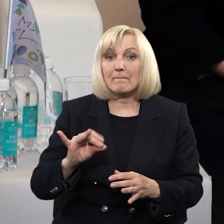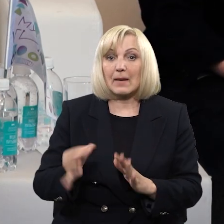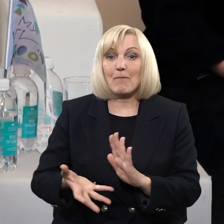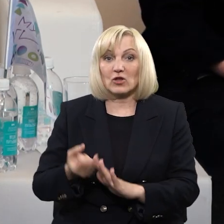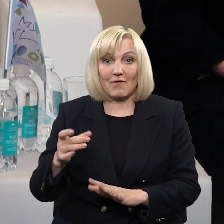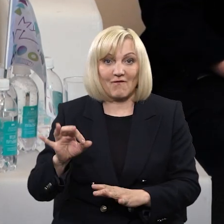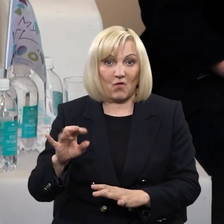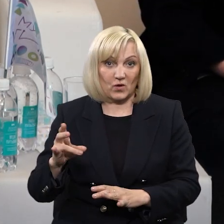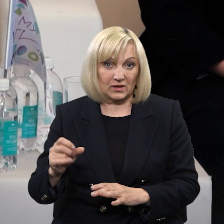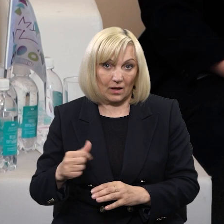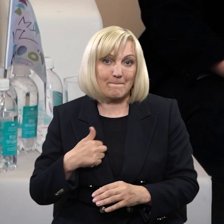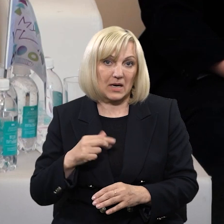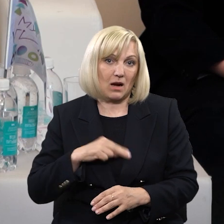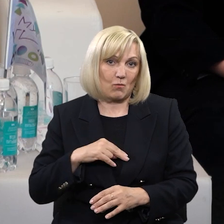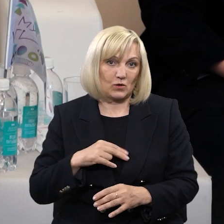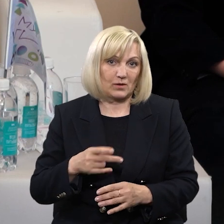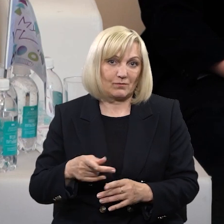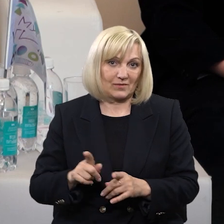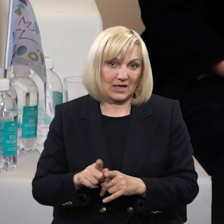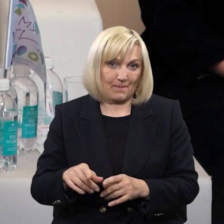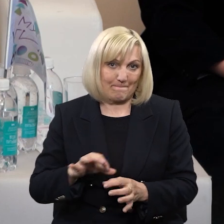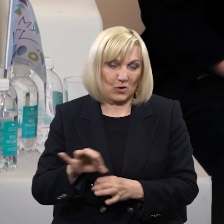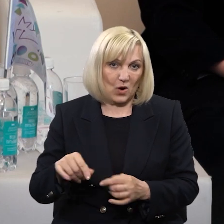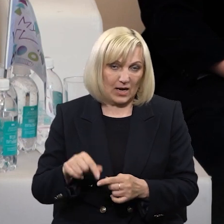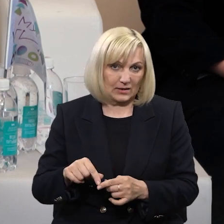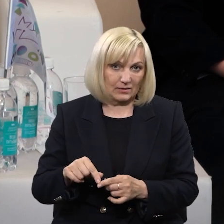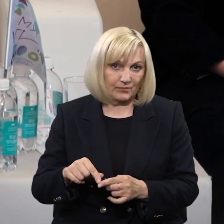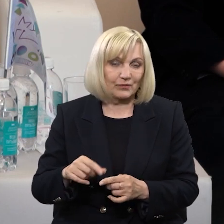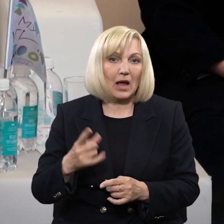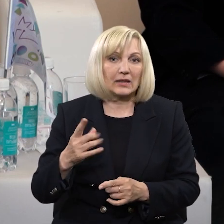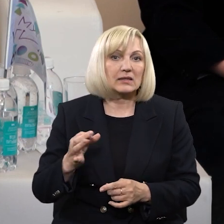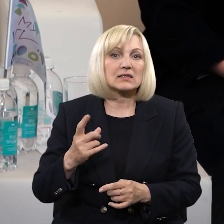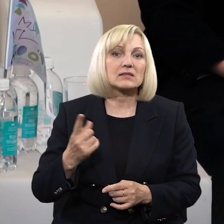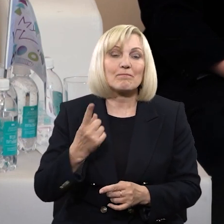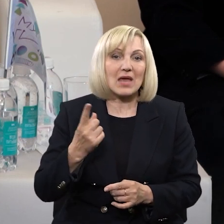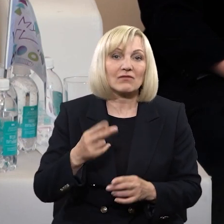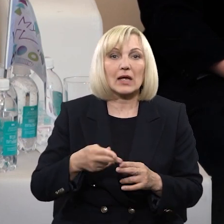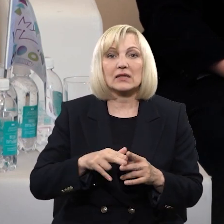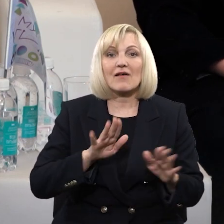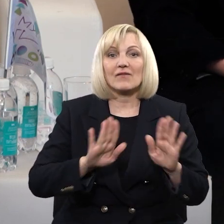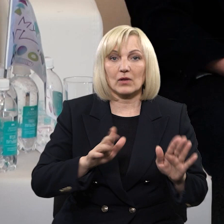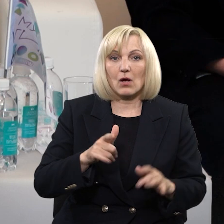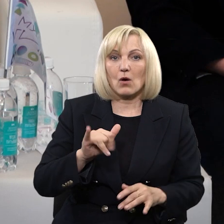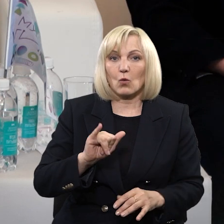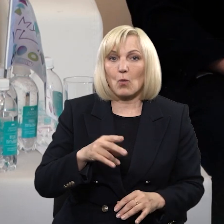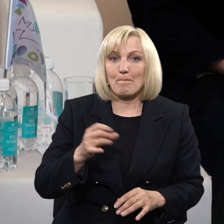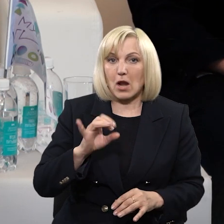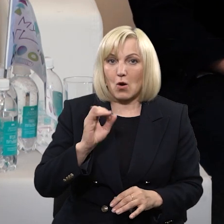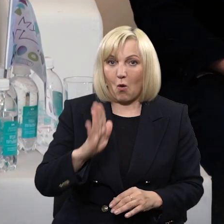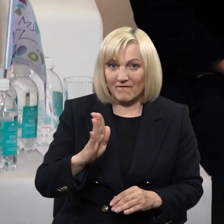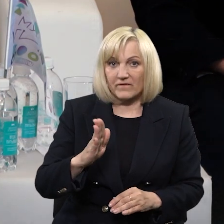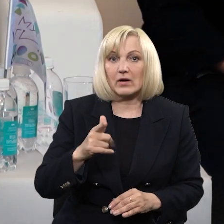поддержке фонда потайным Мы работаем над таким проектом одним из первых проектов стал выставочный проект Гумилев